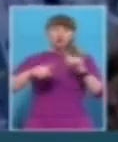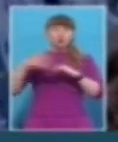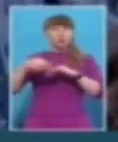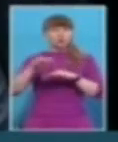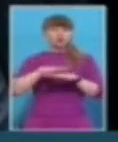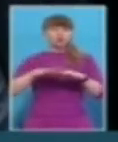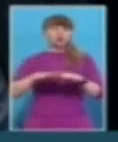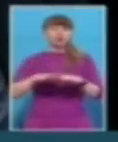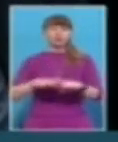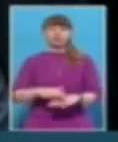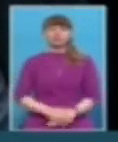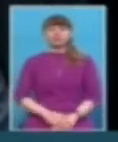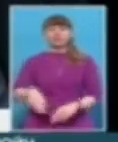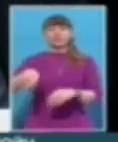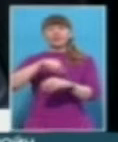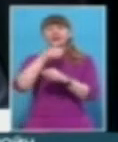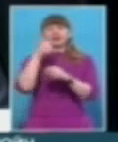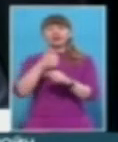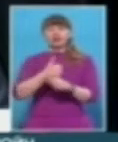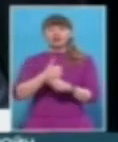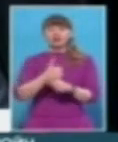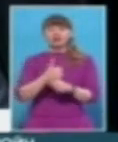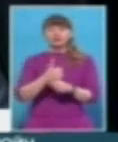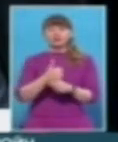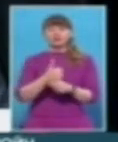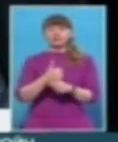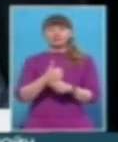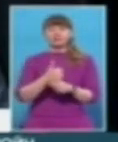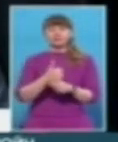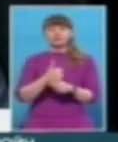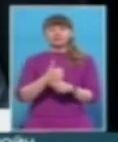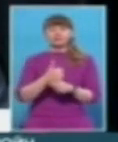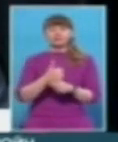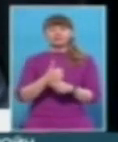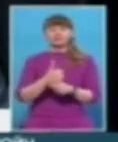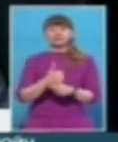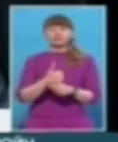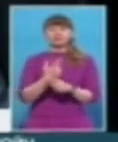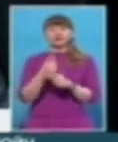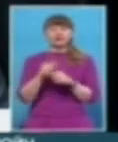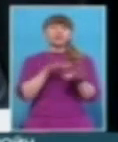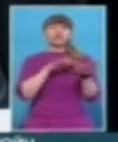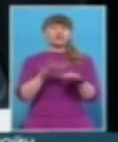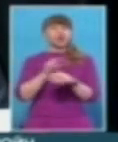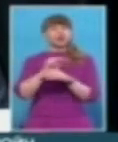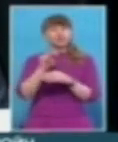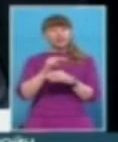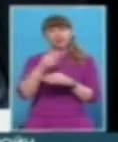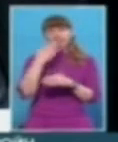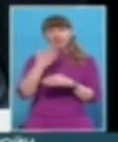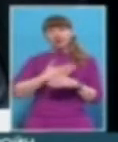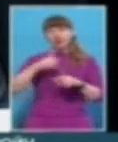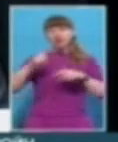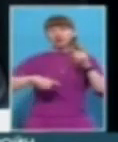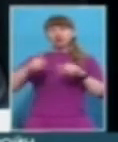надежды. Я думаю, самое главное, что в этом движении, это воспитание патриотической молодежи.